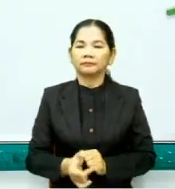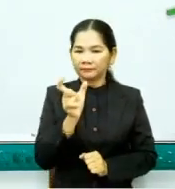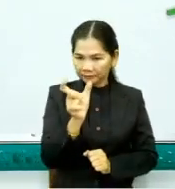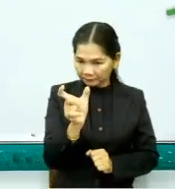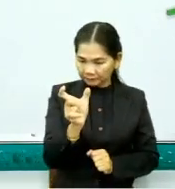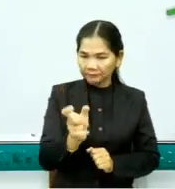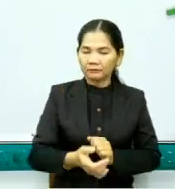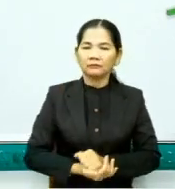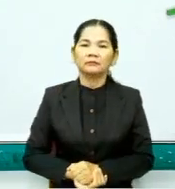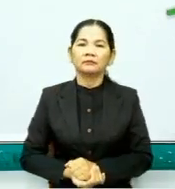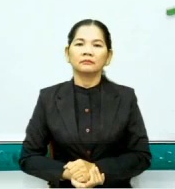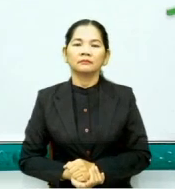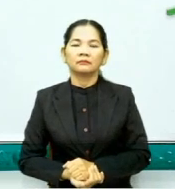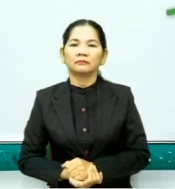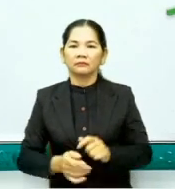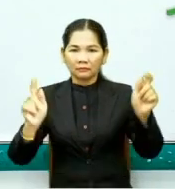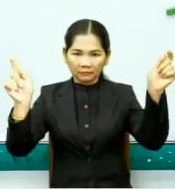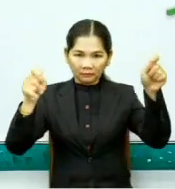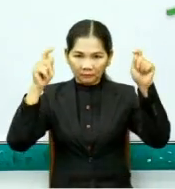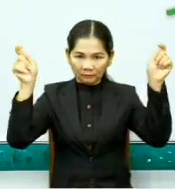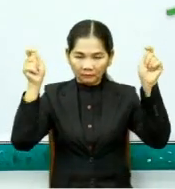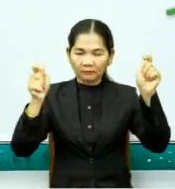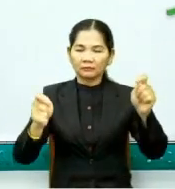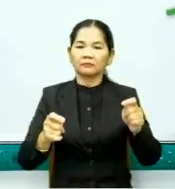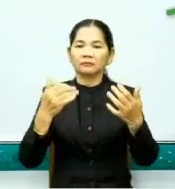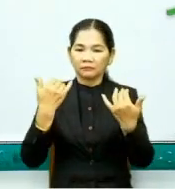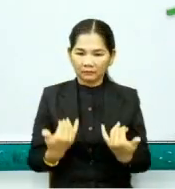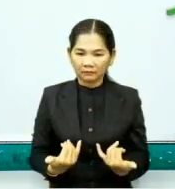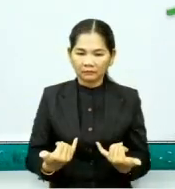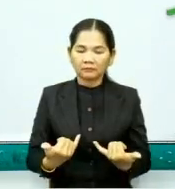hay sẽ xây tỏ bón nỉ